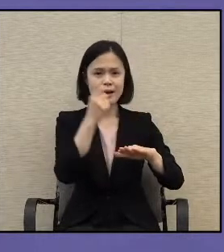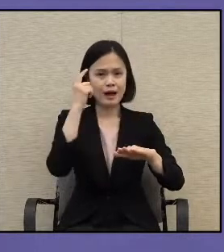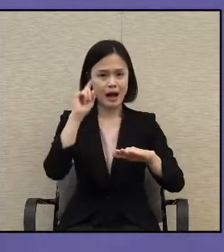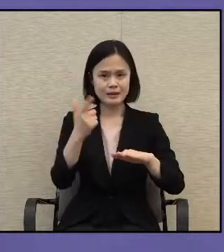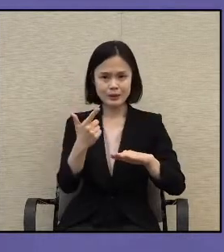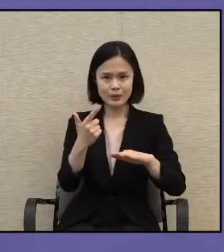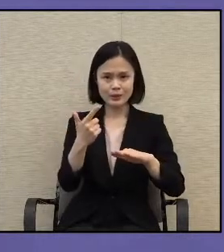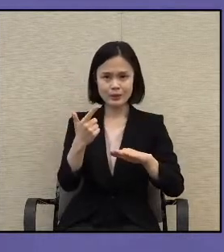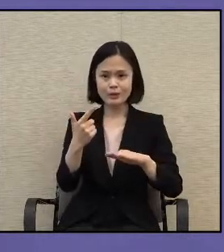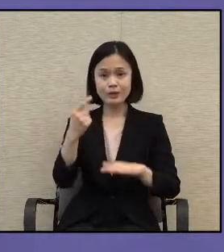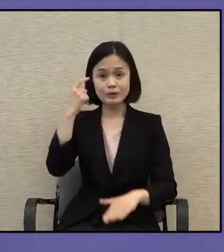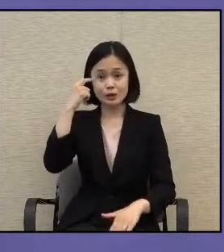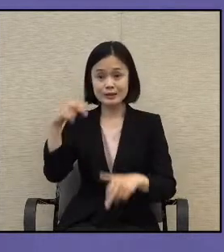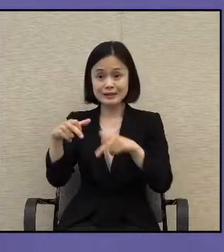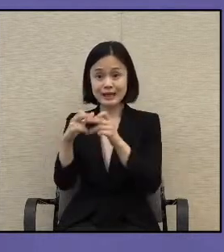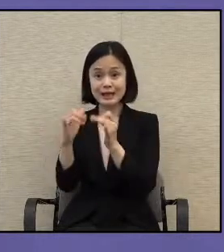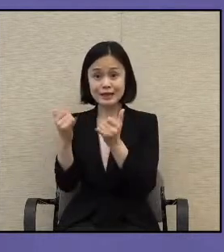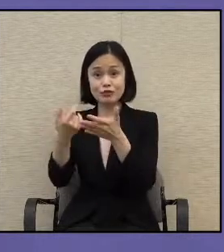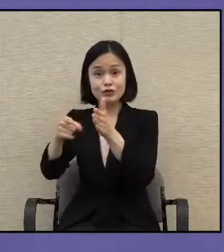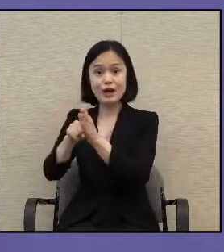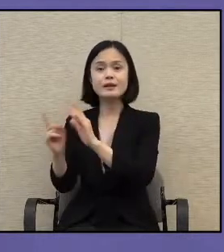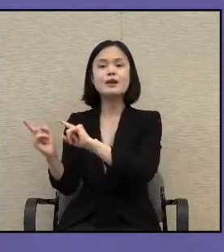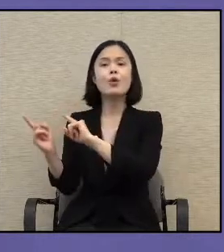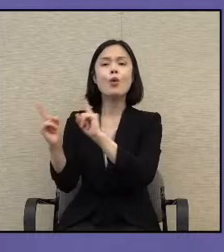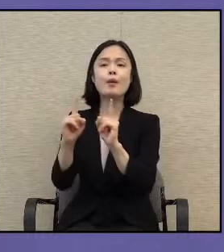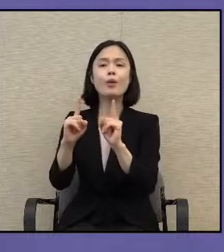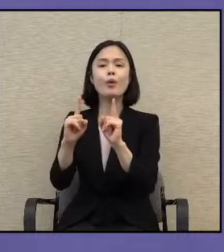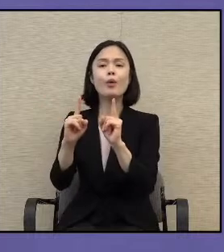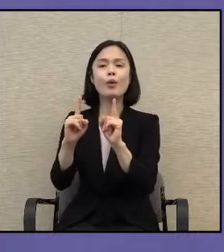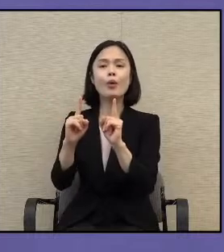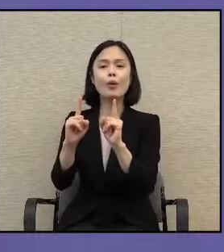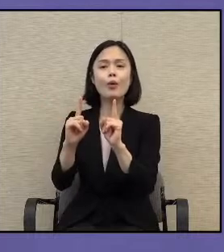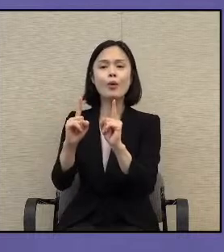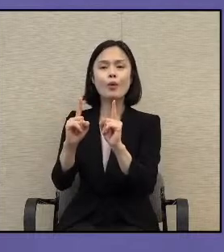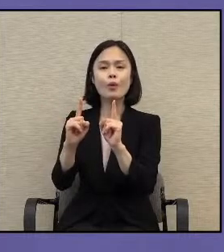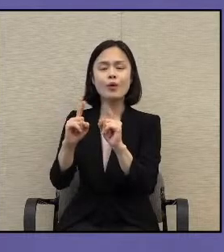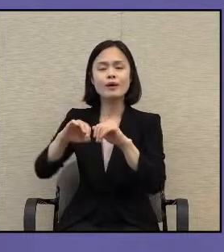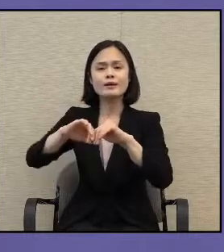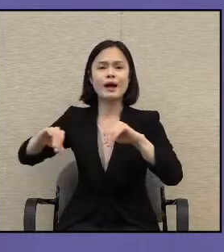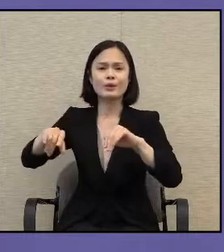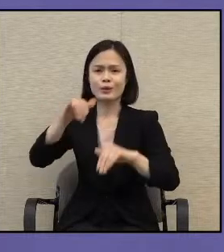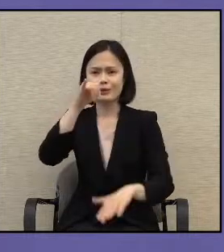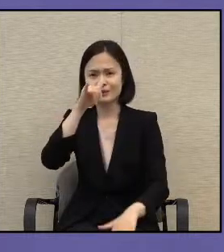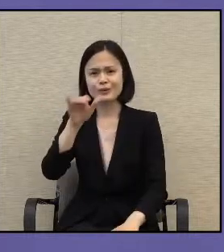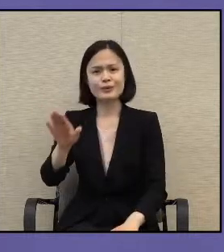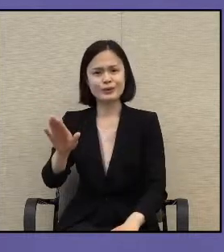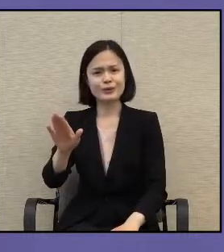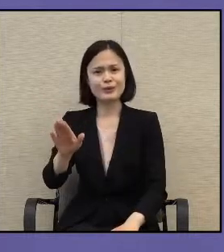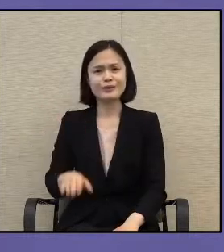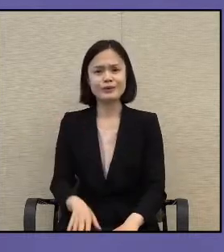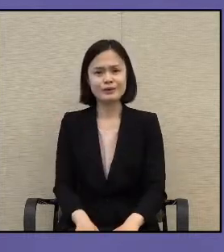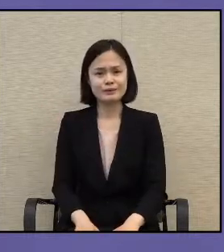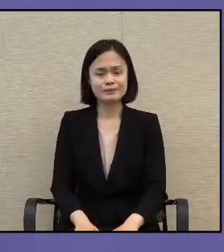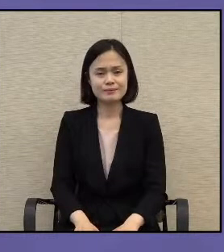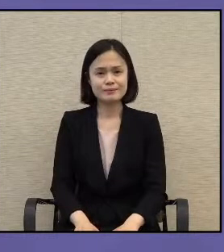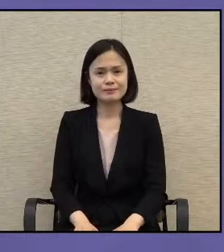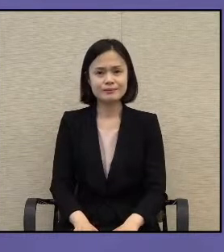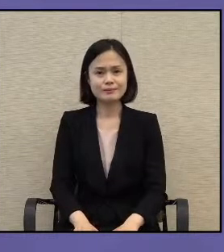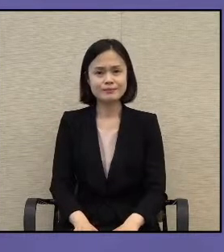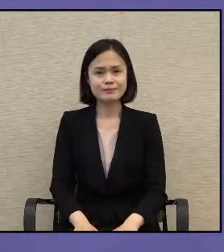인 라이프 이런 의미에서의 리커버리라고 하는 것들을 이제 염두에